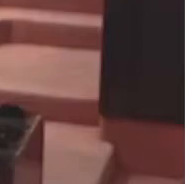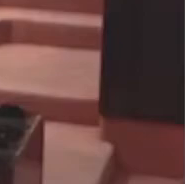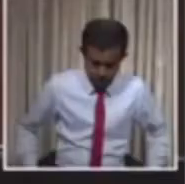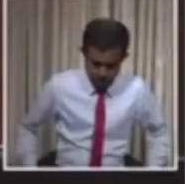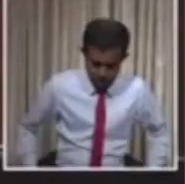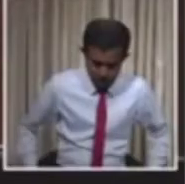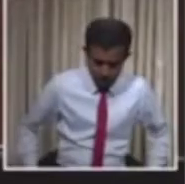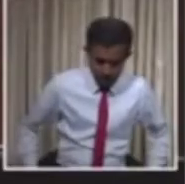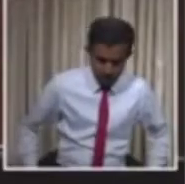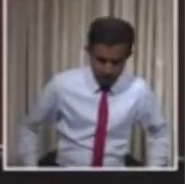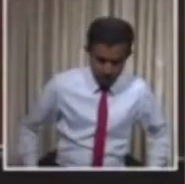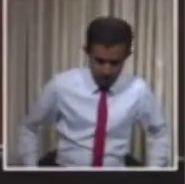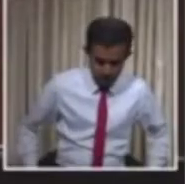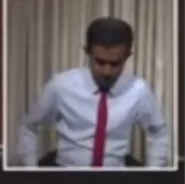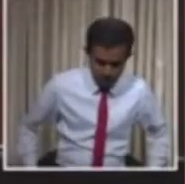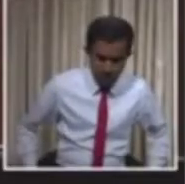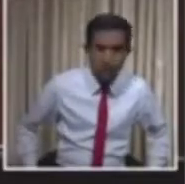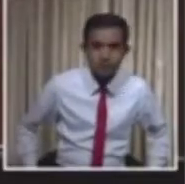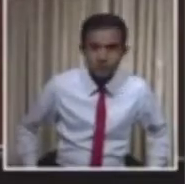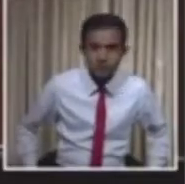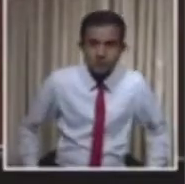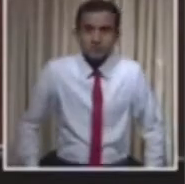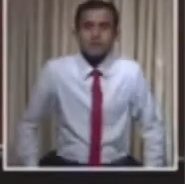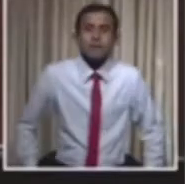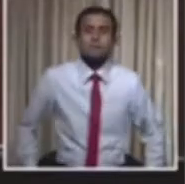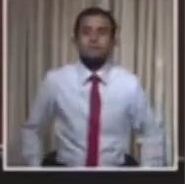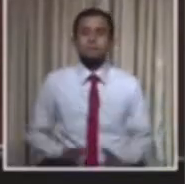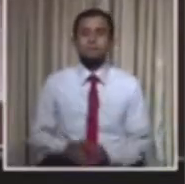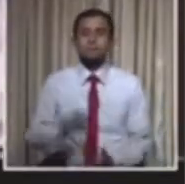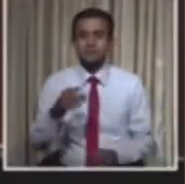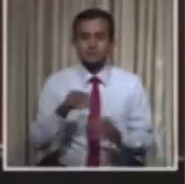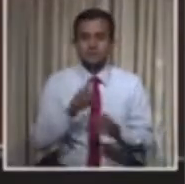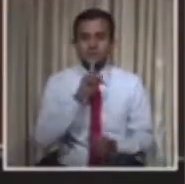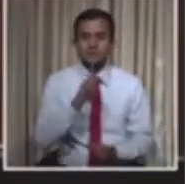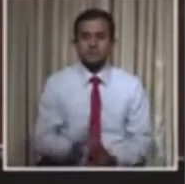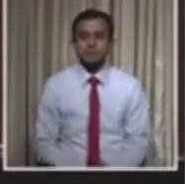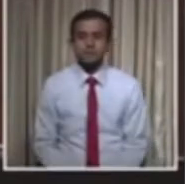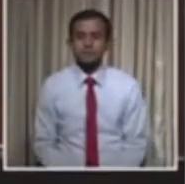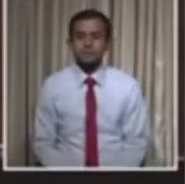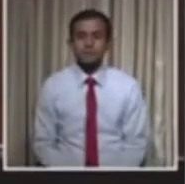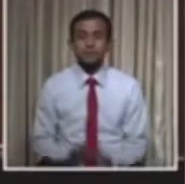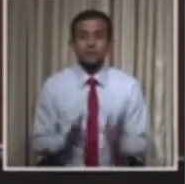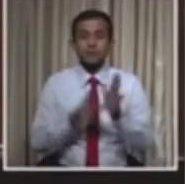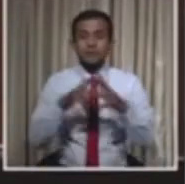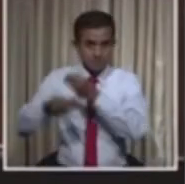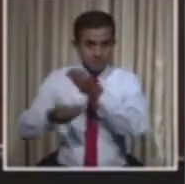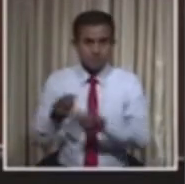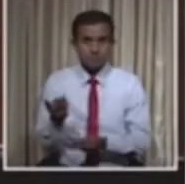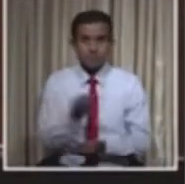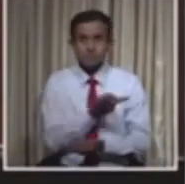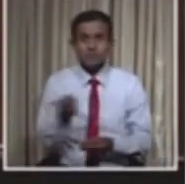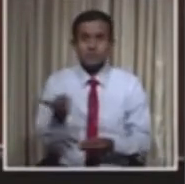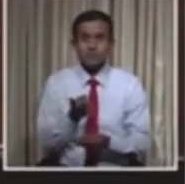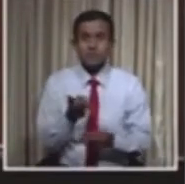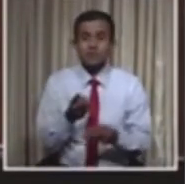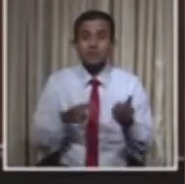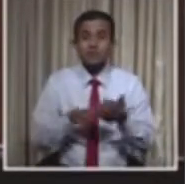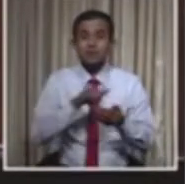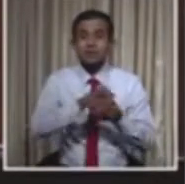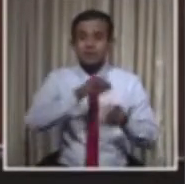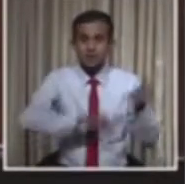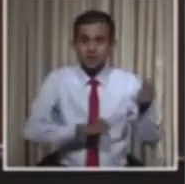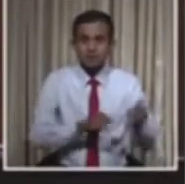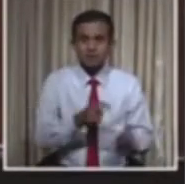මම මීට මාස 1 මාසයකට පමණ පෙර 27 දෙක යටතේ ප්‍රකාශයක් කරලා නිව් ෆෝට්‍රස් එනර්ජි සමාගම හා භාණ්ඩාගාරයේ ලේකම්තුමා